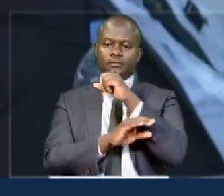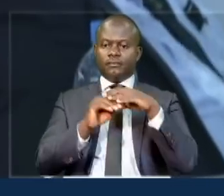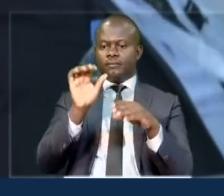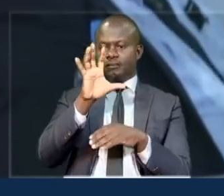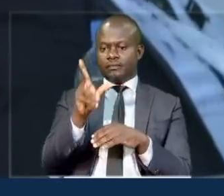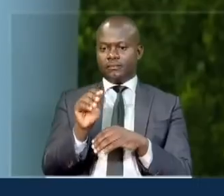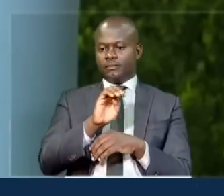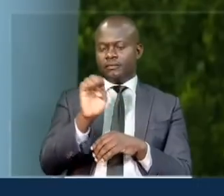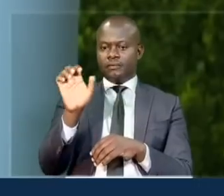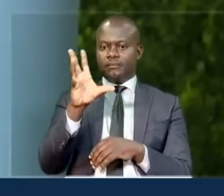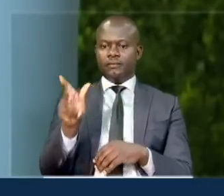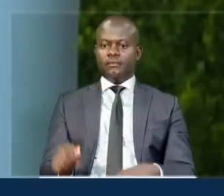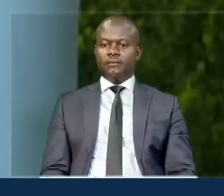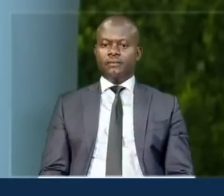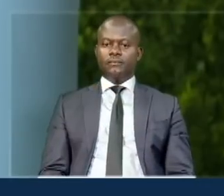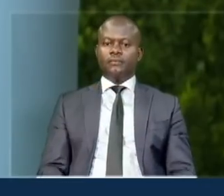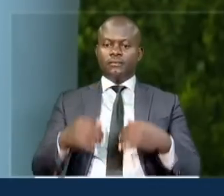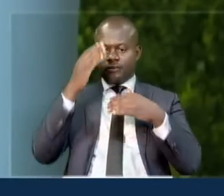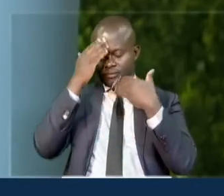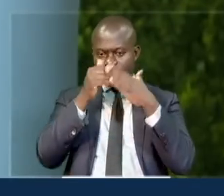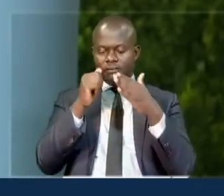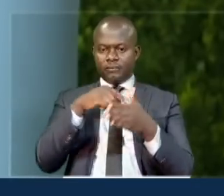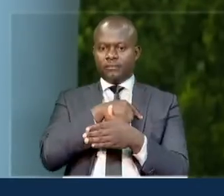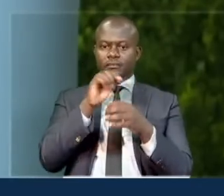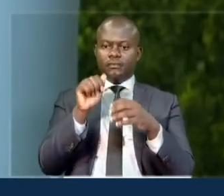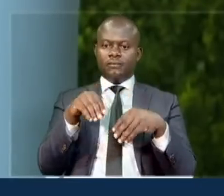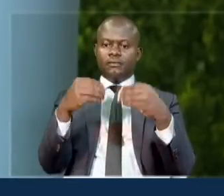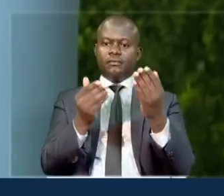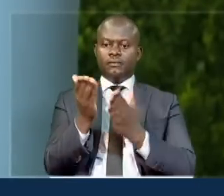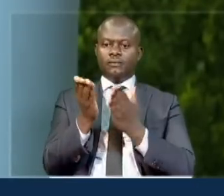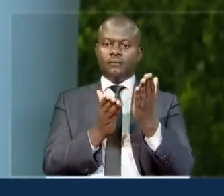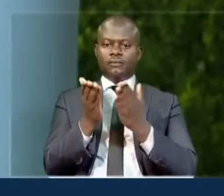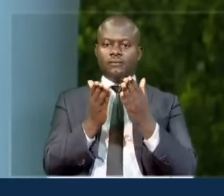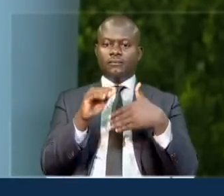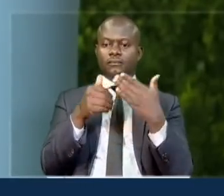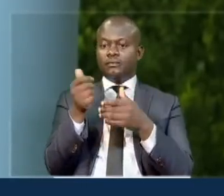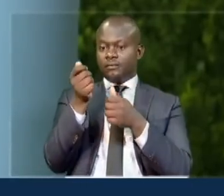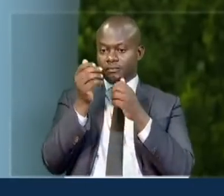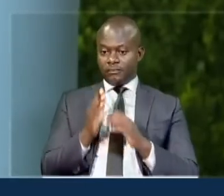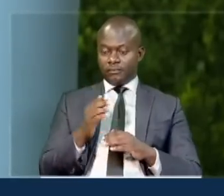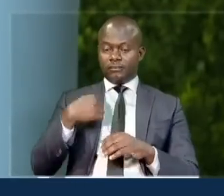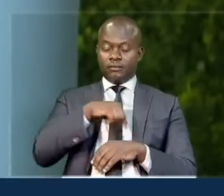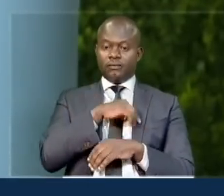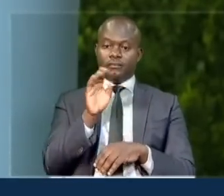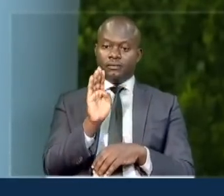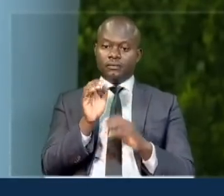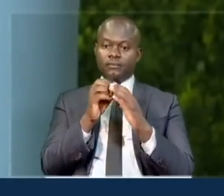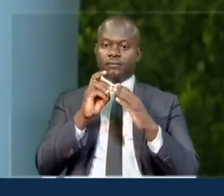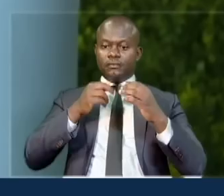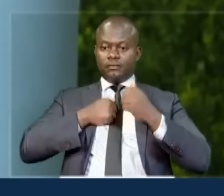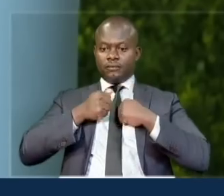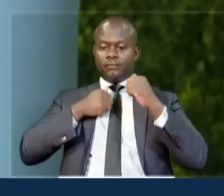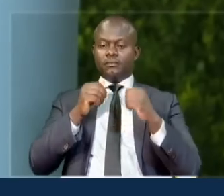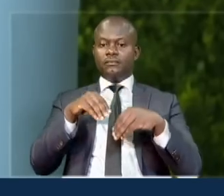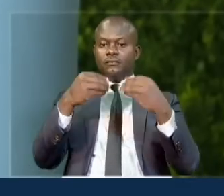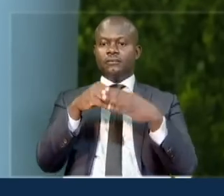Afrika y'Iburasirazuba kugira ngo nzoshobore gutanga service na insanzwe mfise y'umu client wanje Burundi cyangwa mu Rwanda kwa nzoyitange